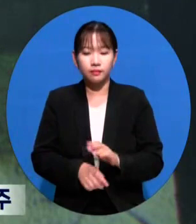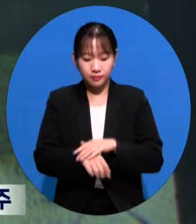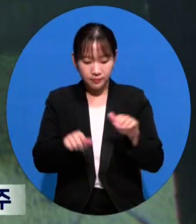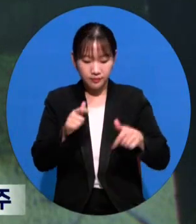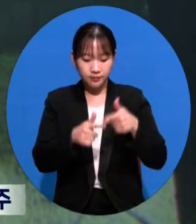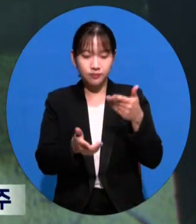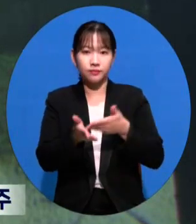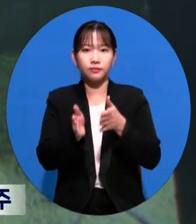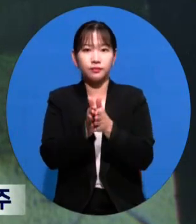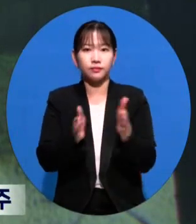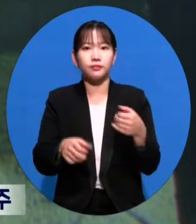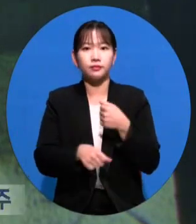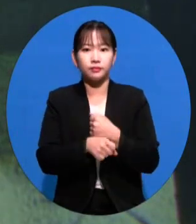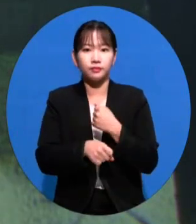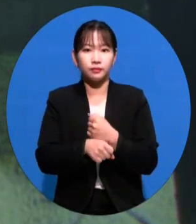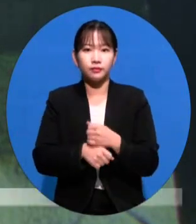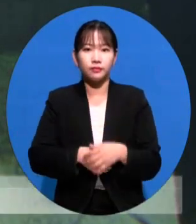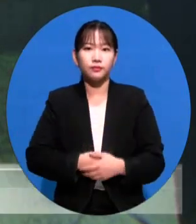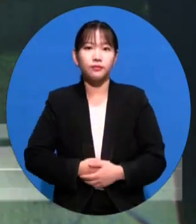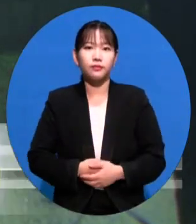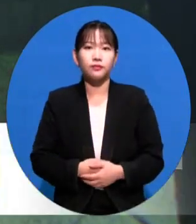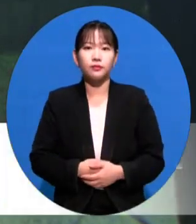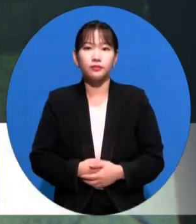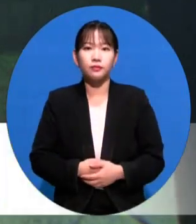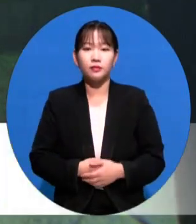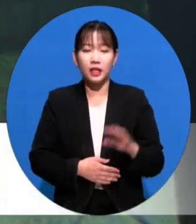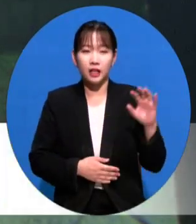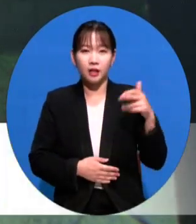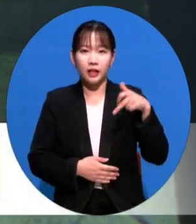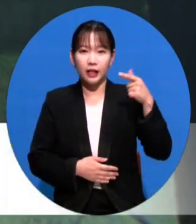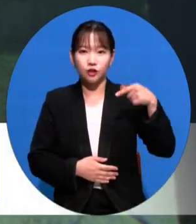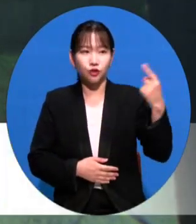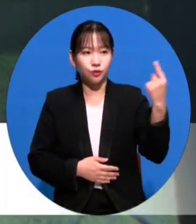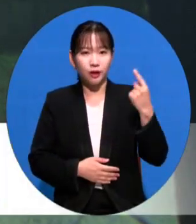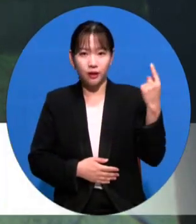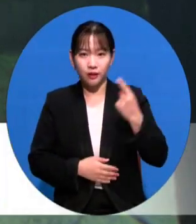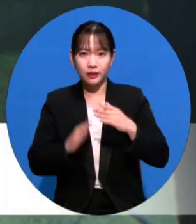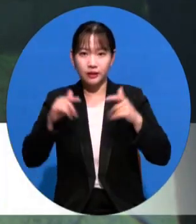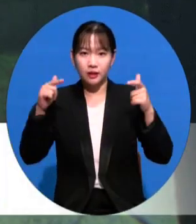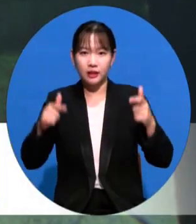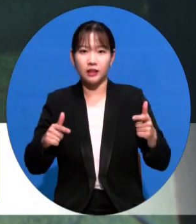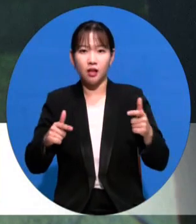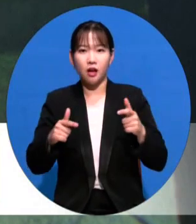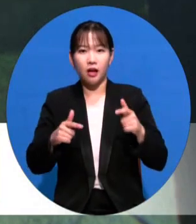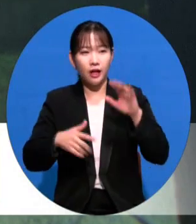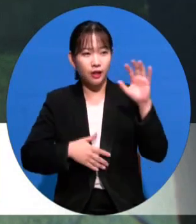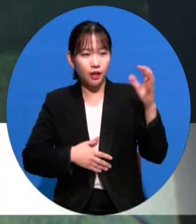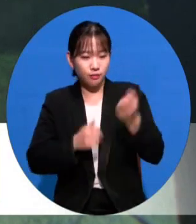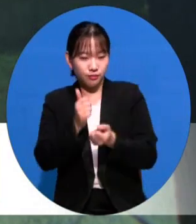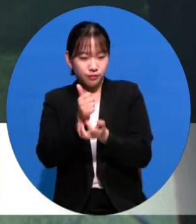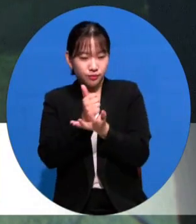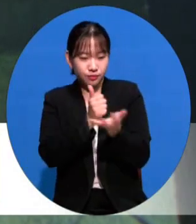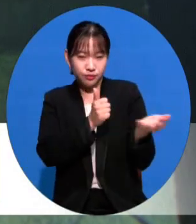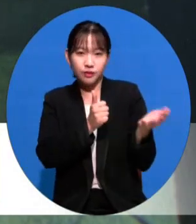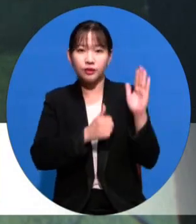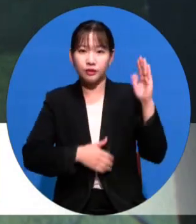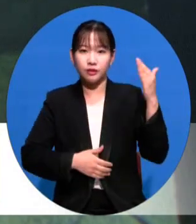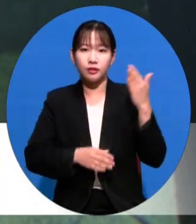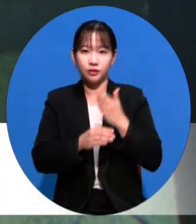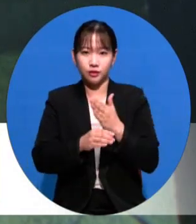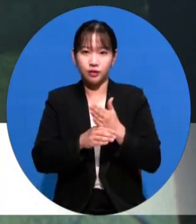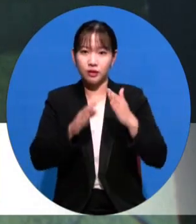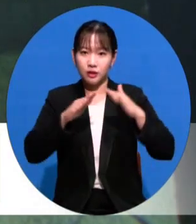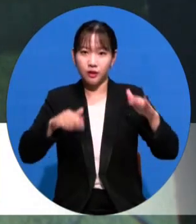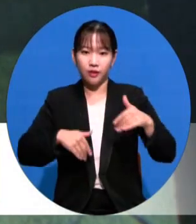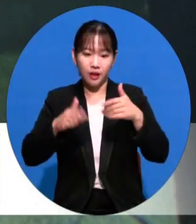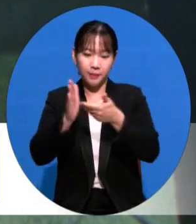여러분 안녕하십니까? 목포 MBC의 뉴스데스크입니다. 태풍 카눈이 북상하면서 전남은 점차 태풍 영향권에 들어서고 있는데요.